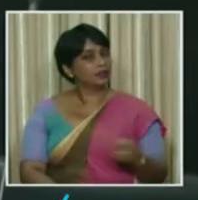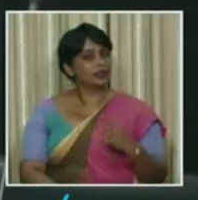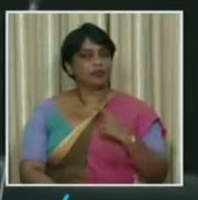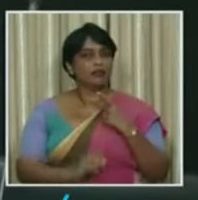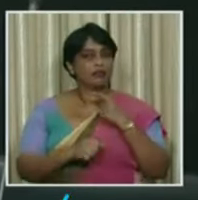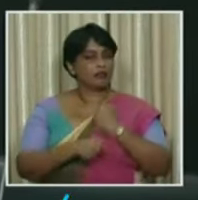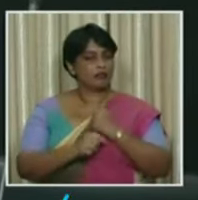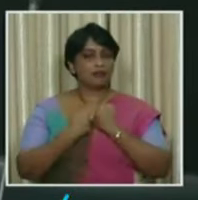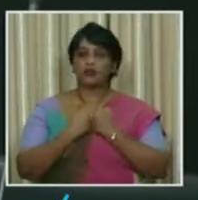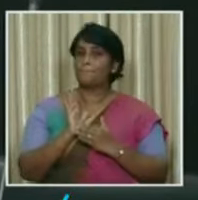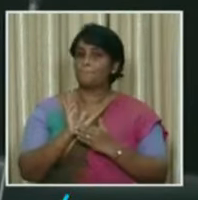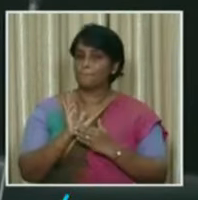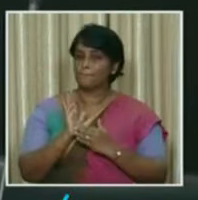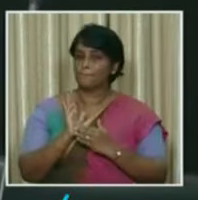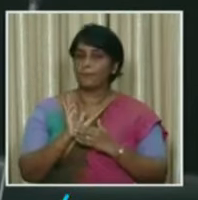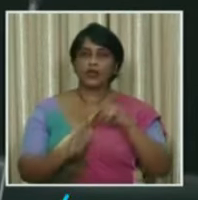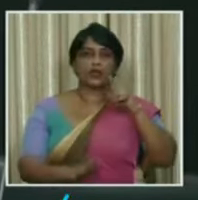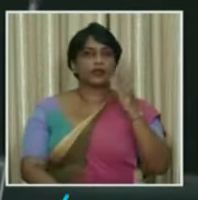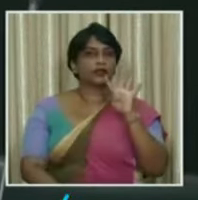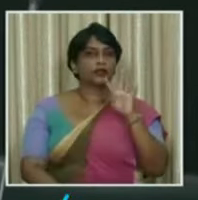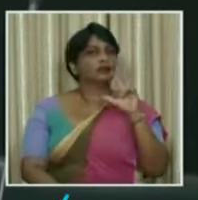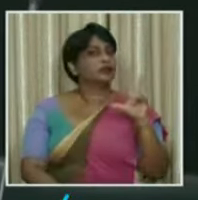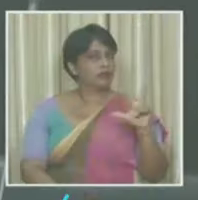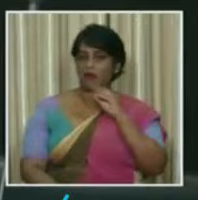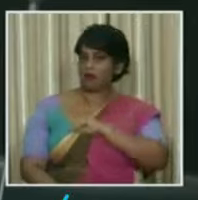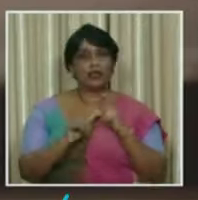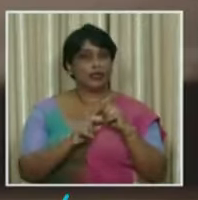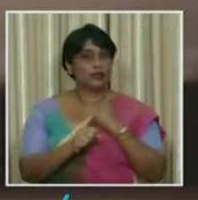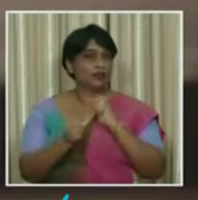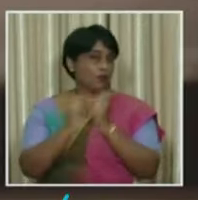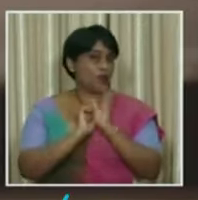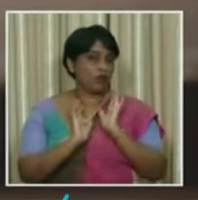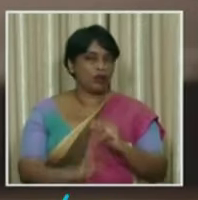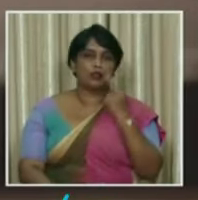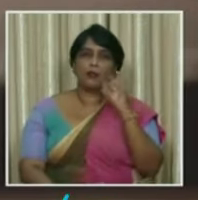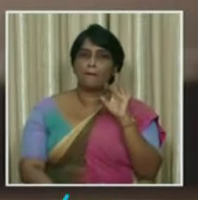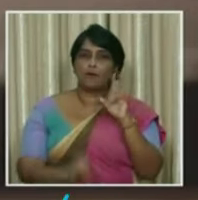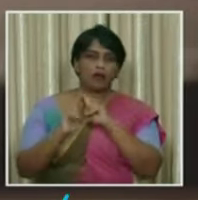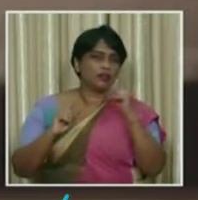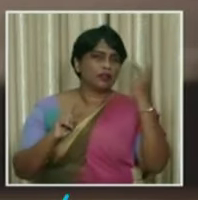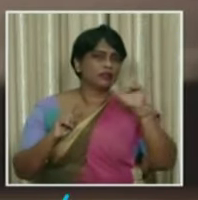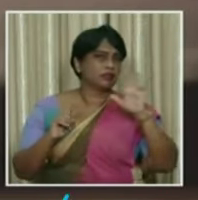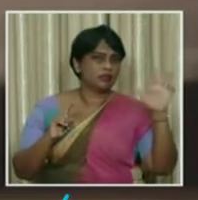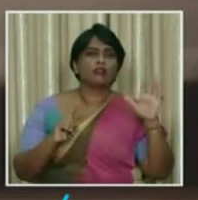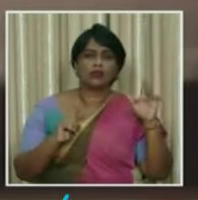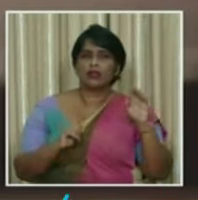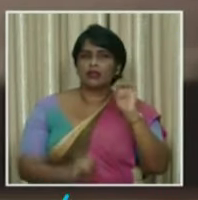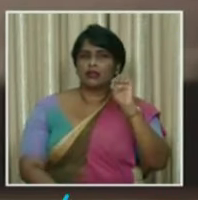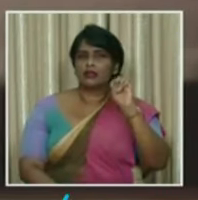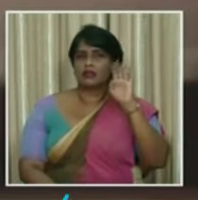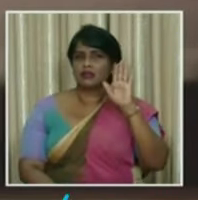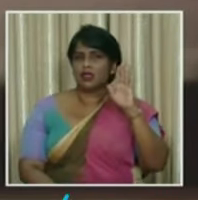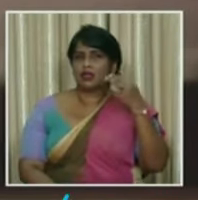ලංකා ගමනාගමන මණ්ඩලය මිලියන 148ක පමණ ආදායමක් ලැබෙනවා 2015-19 රජයේ කාලේ සහසර කියලා බස්